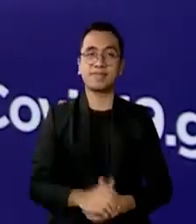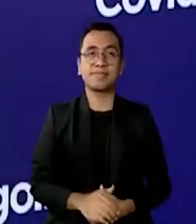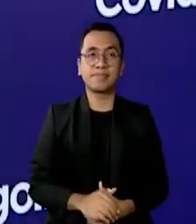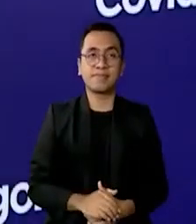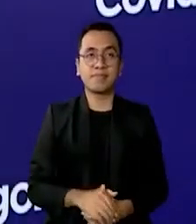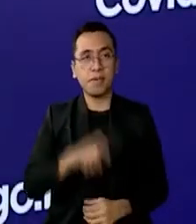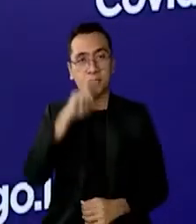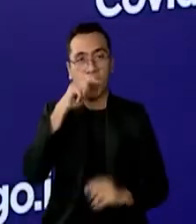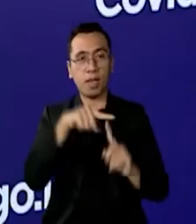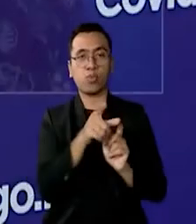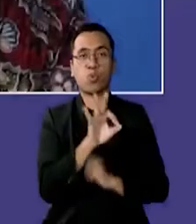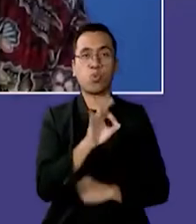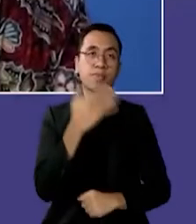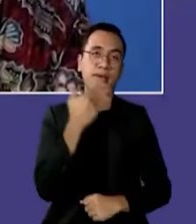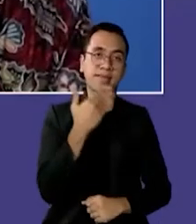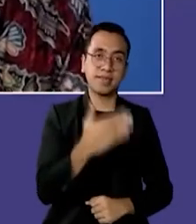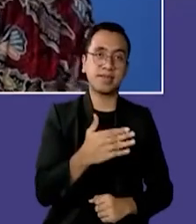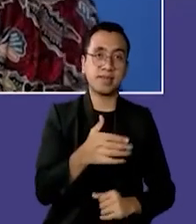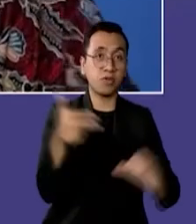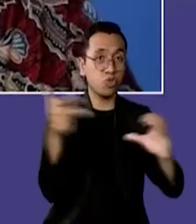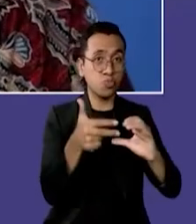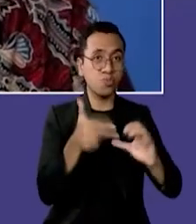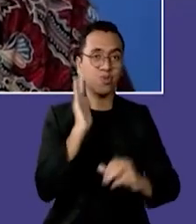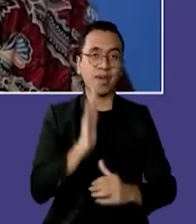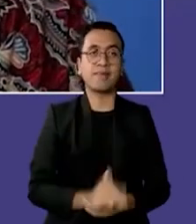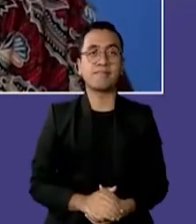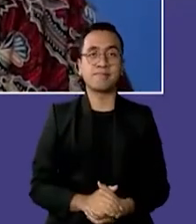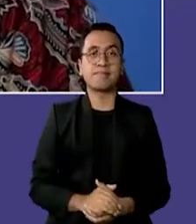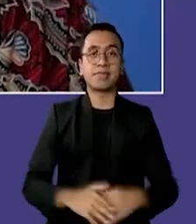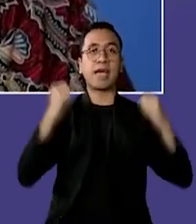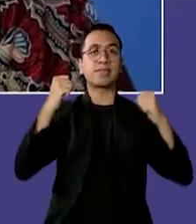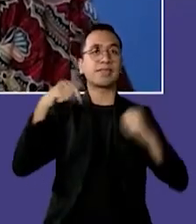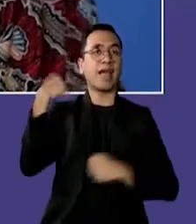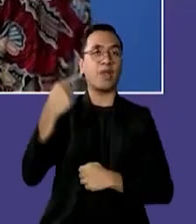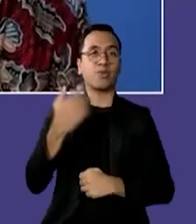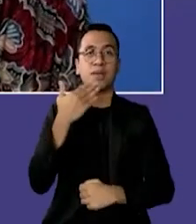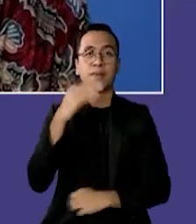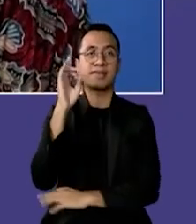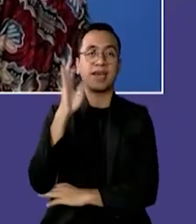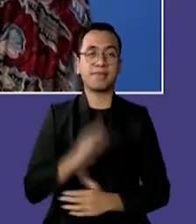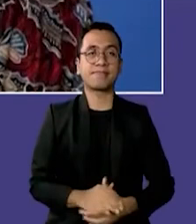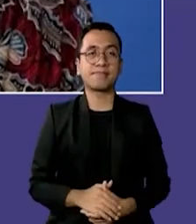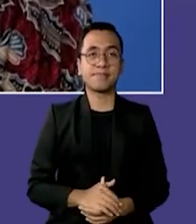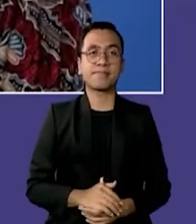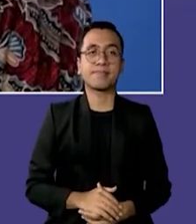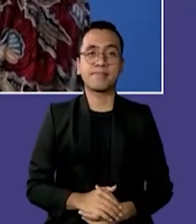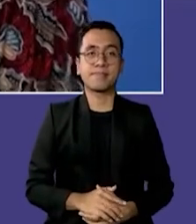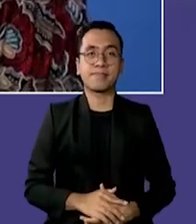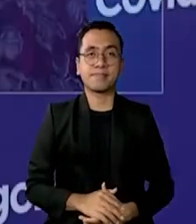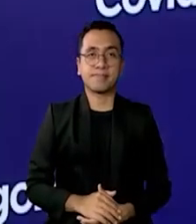kasih juga bapak turun sudah berbincanglah melalui video conference sama semoga sehat-sehat semuanya Selamat siang sebetulnya